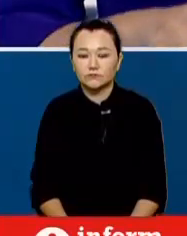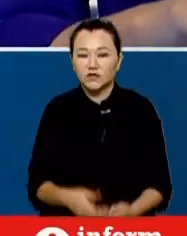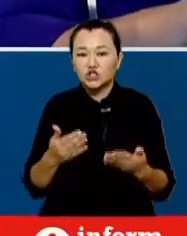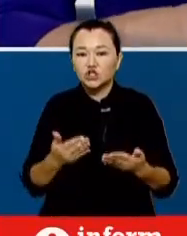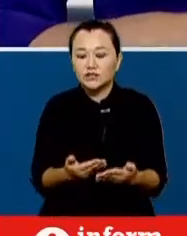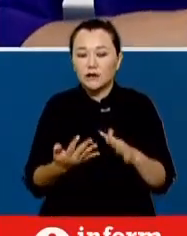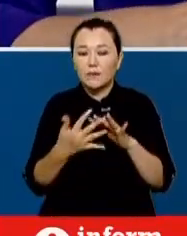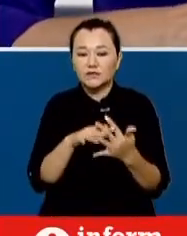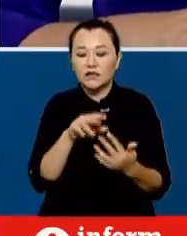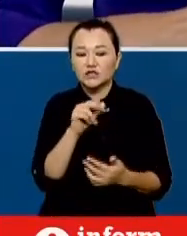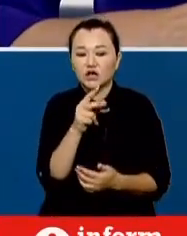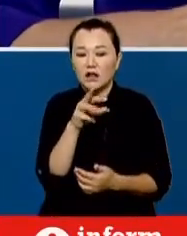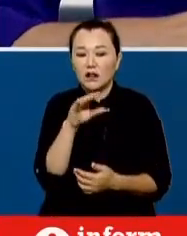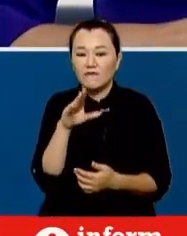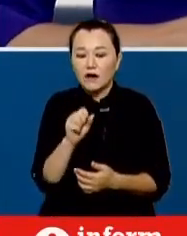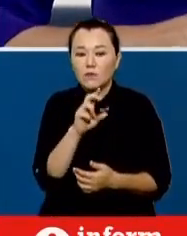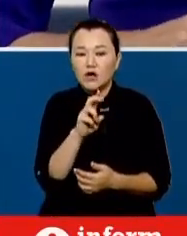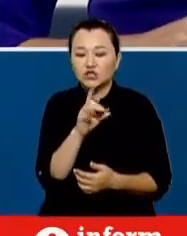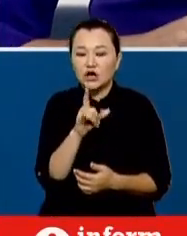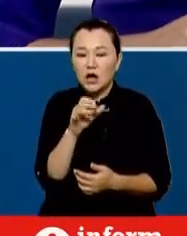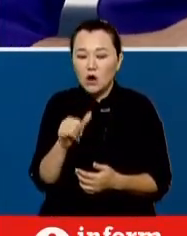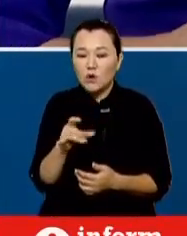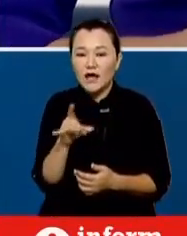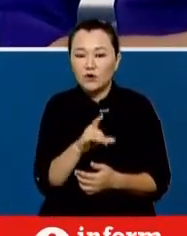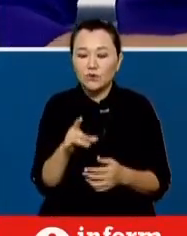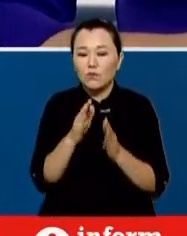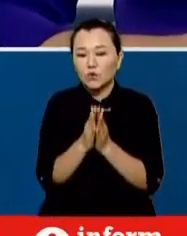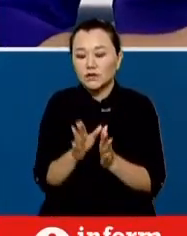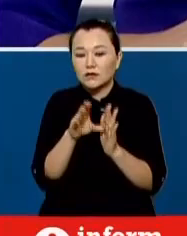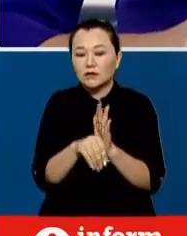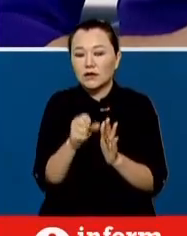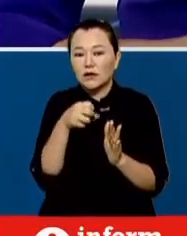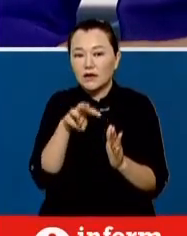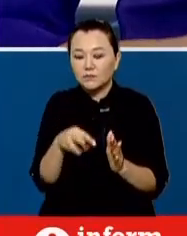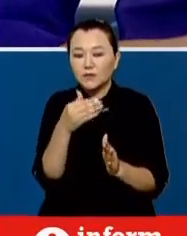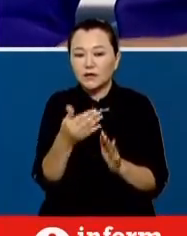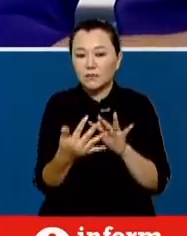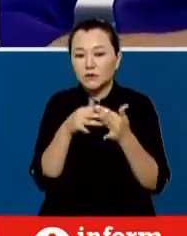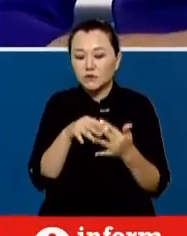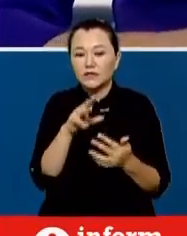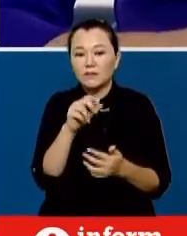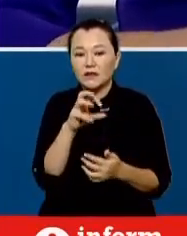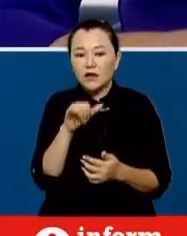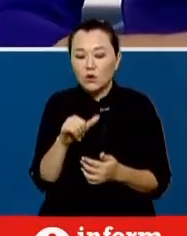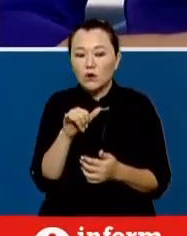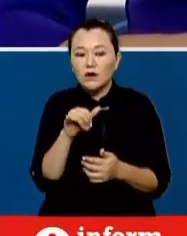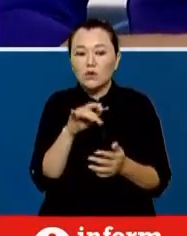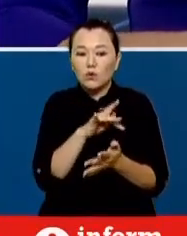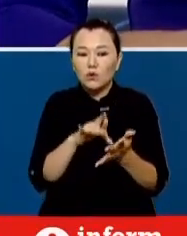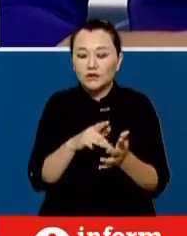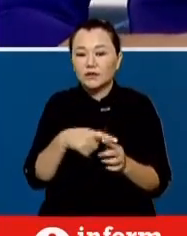Жители поселка Чкалово Бухар-Жираусского района просят присоединить административно их поселок Темиртал. До города